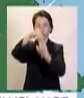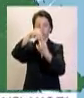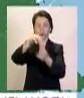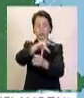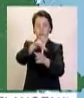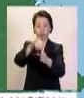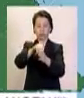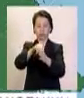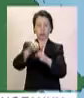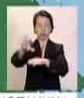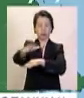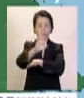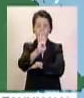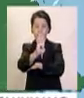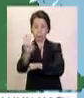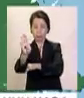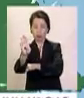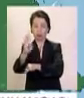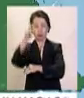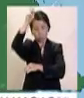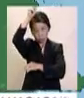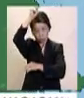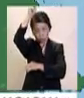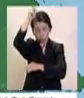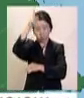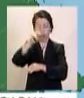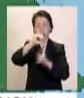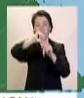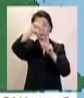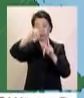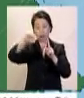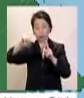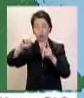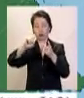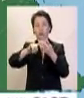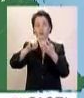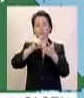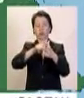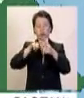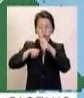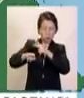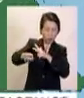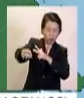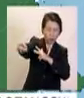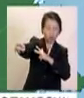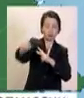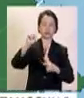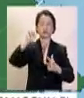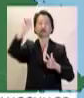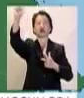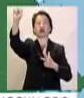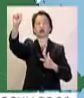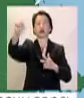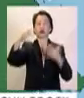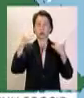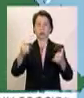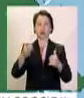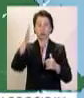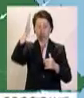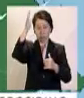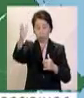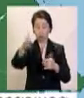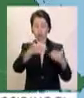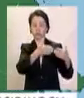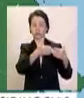melibatkan bahagian pantai barat, bahagian Kudat, Sandakan dan juga di bahagian pedalaman negeri Sabah. Dan keadaan ini dijangkakan